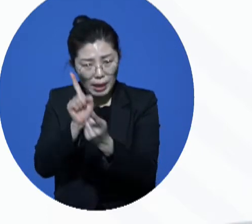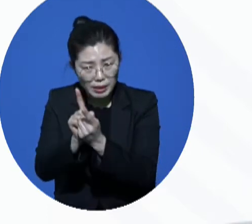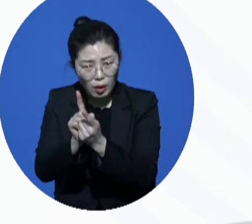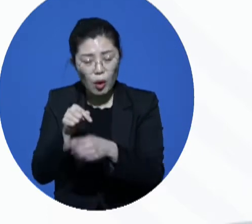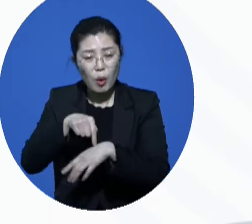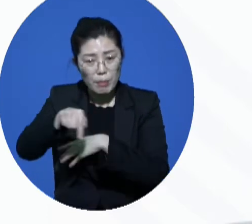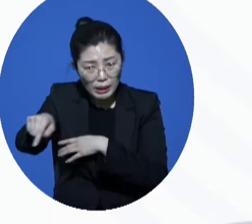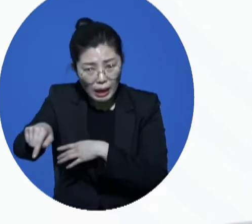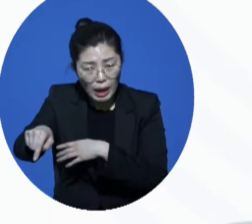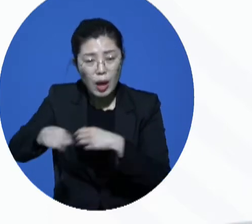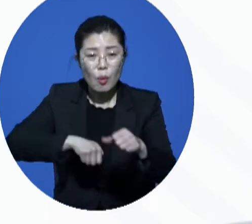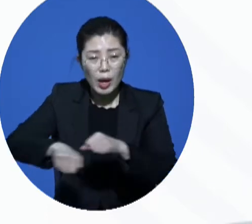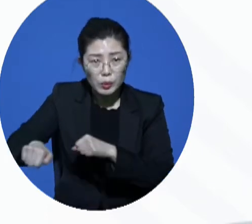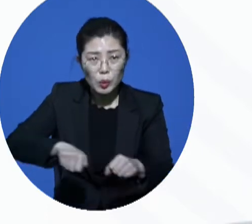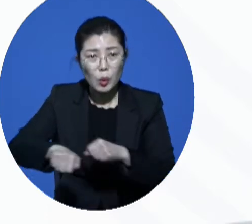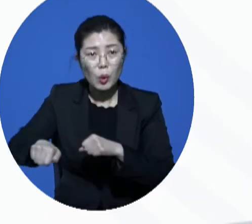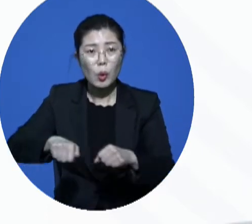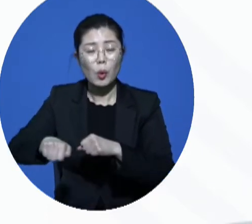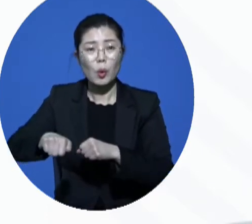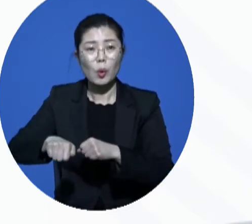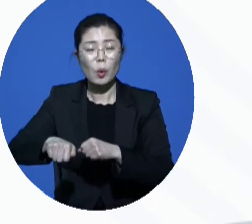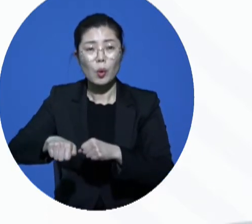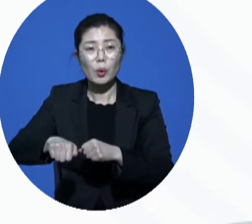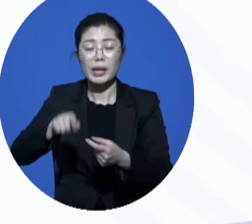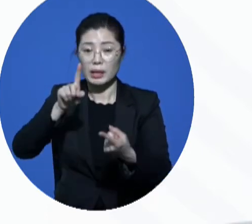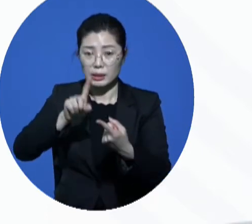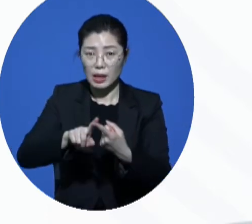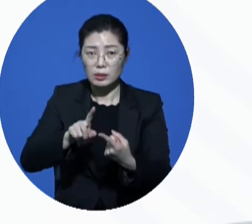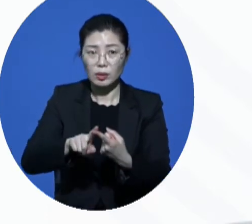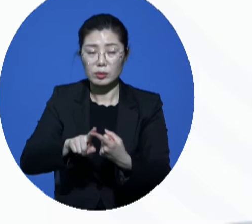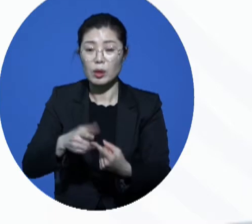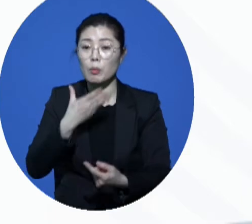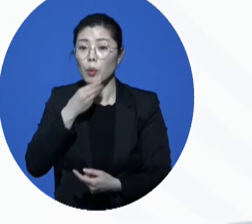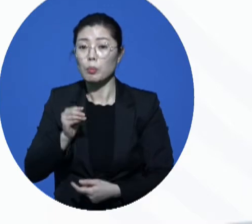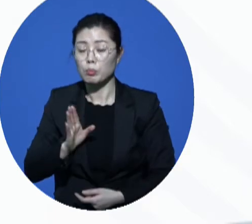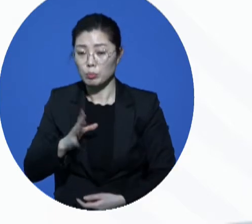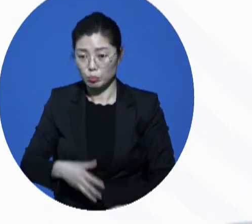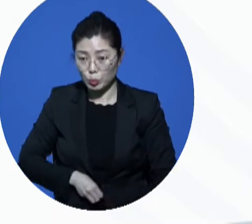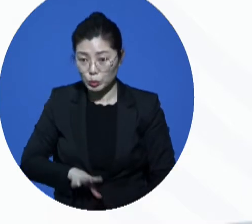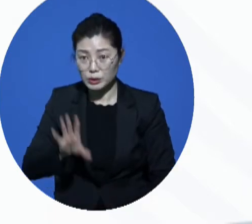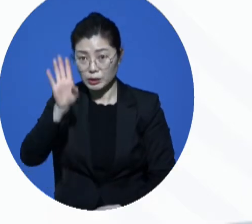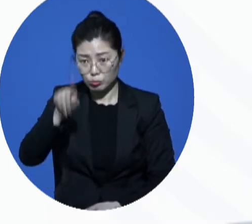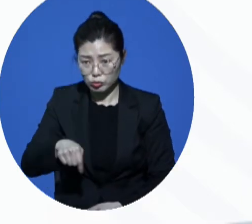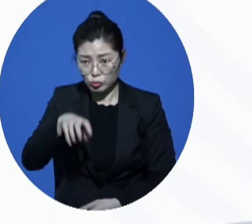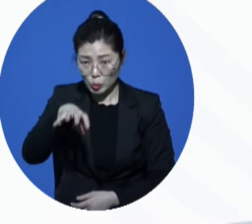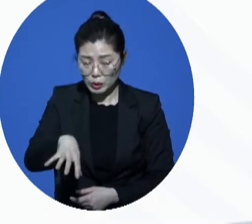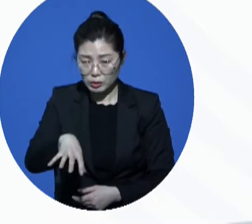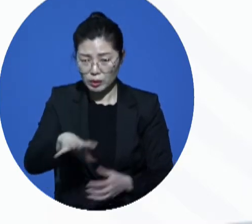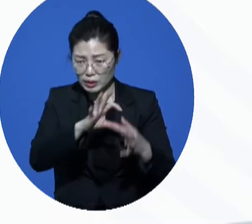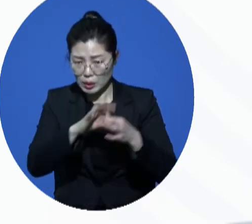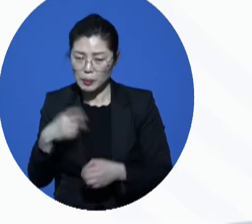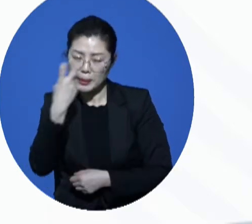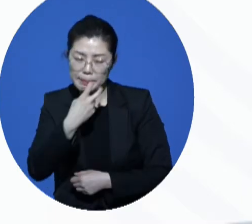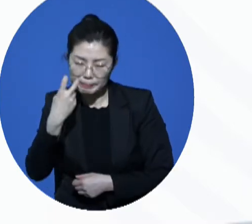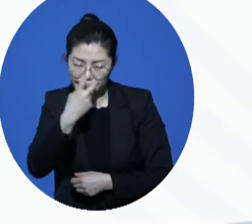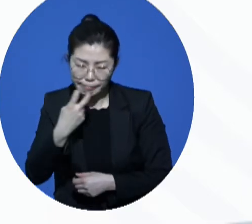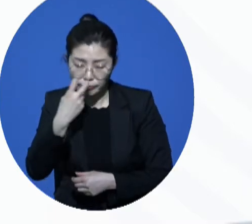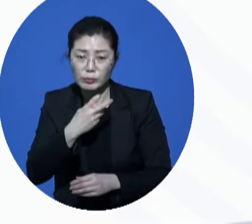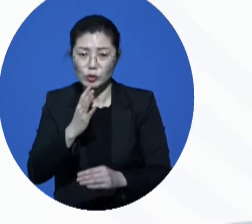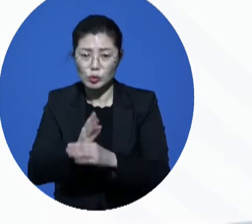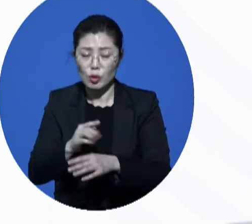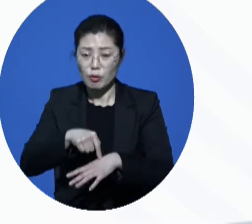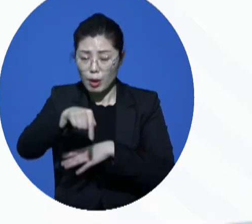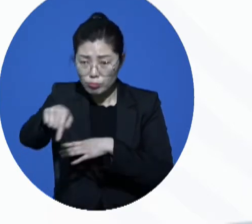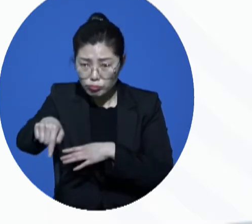제한하는 조치로서 중대본과 보건복지부에서 지속적으로 진행을 해오고 있는 방침입니다. 그러니까